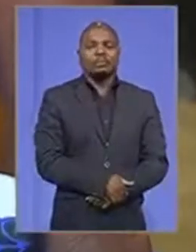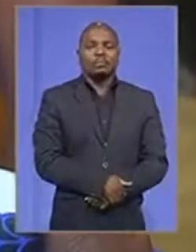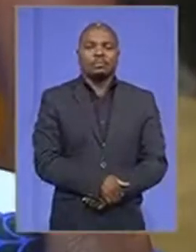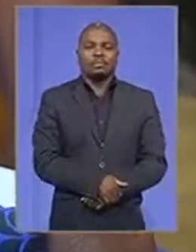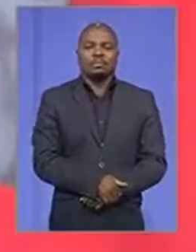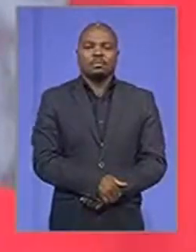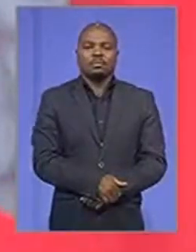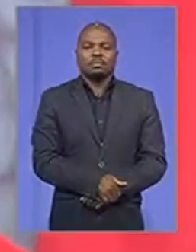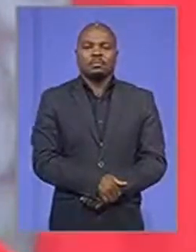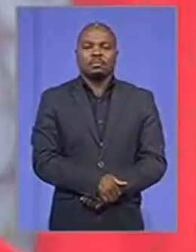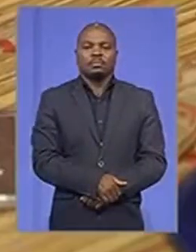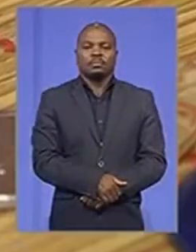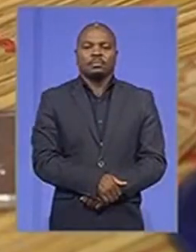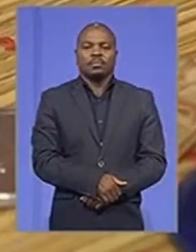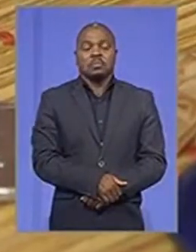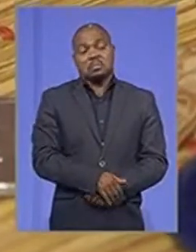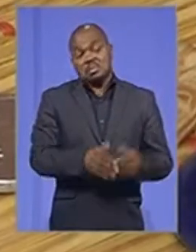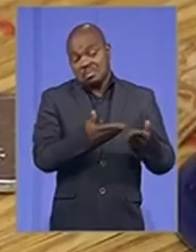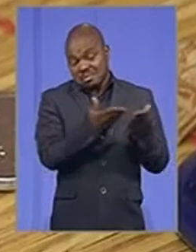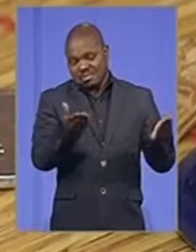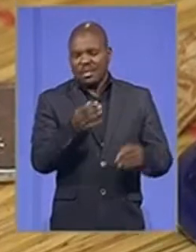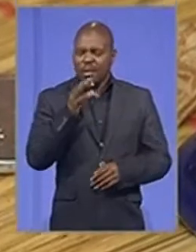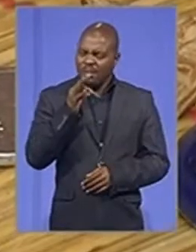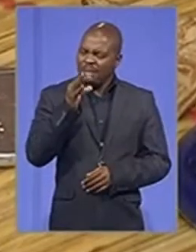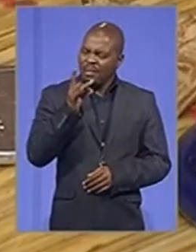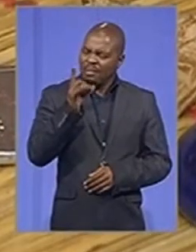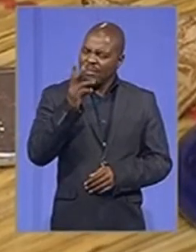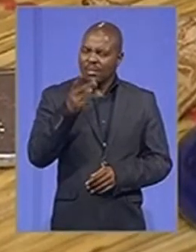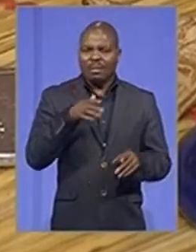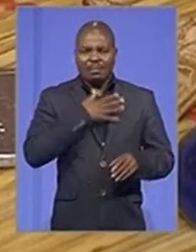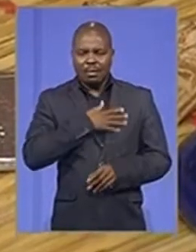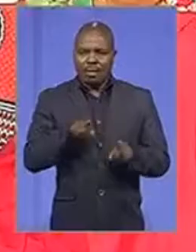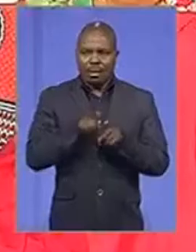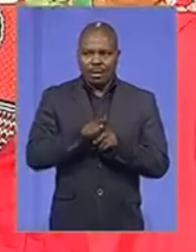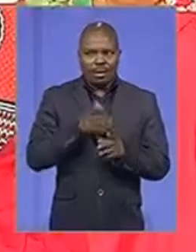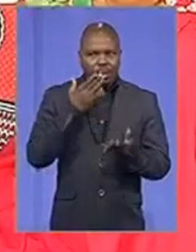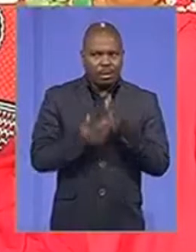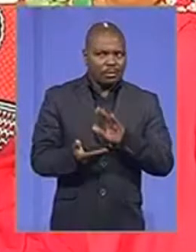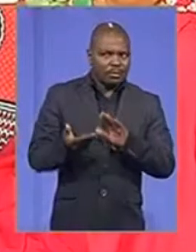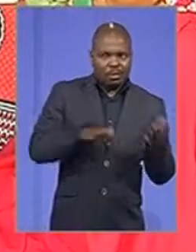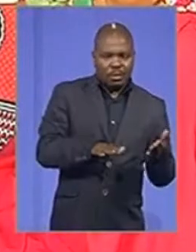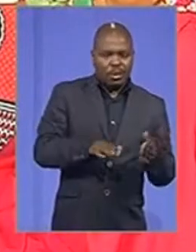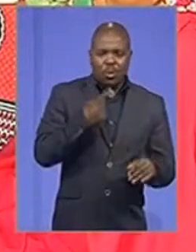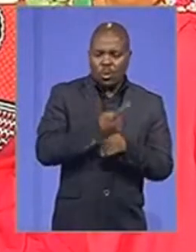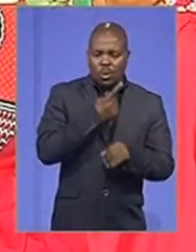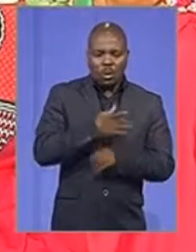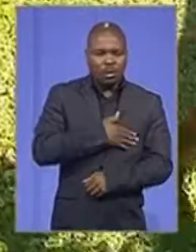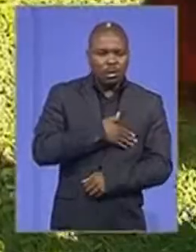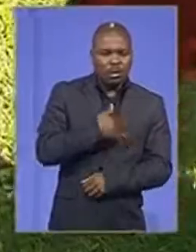a ni serve. Go bona tšatši le lengwe le lengwe e ka ba la mafelelo ba phela ka letswalo la